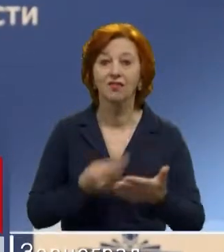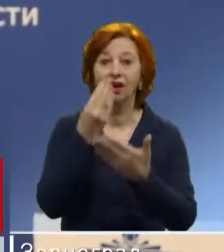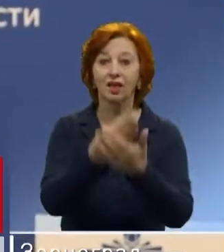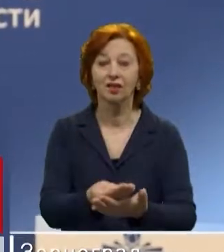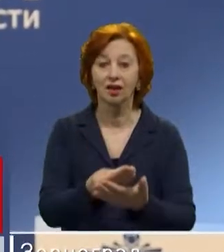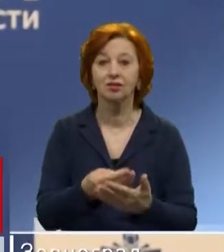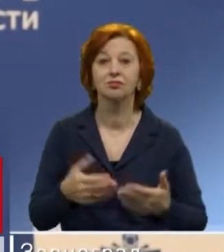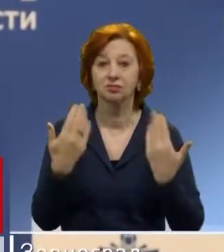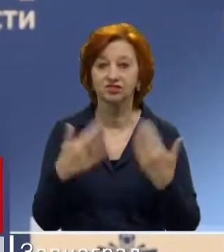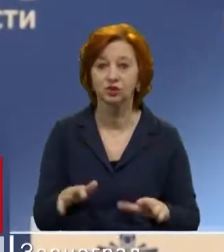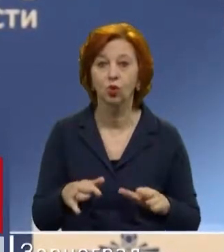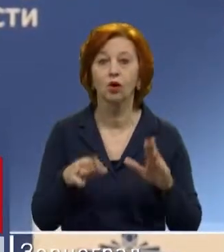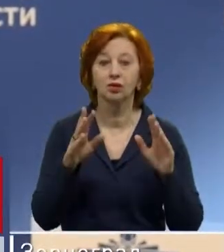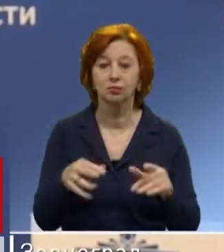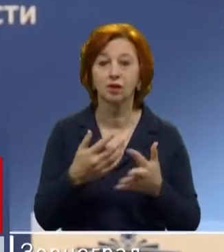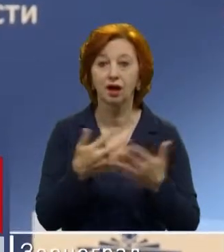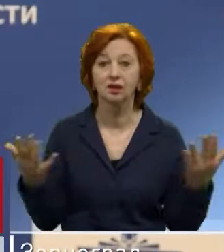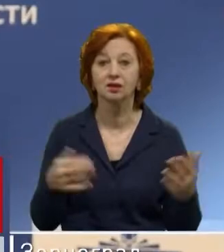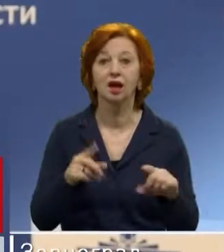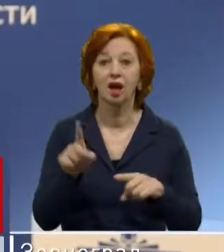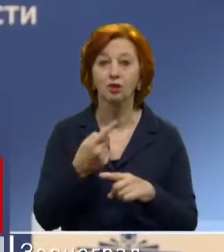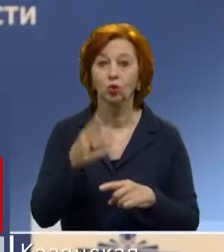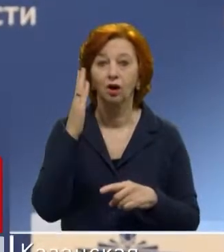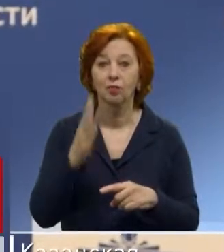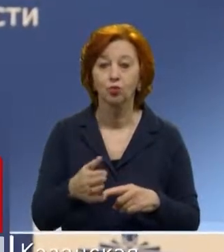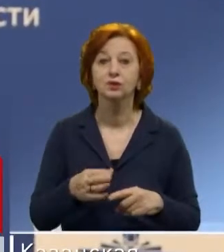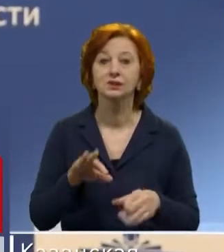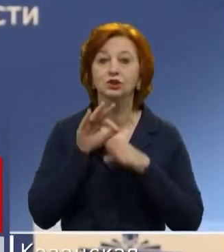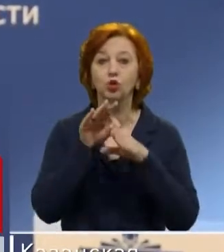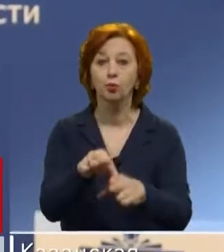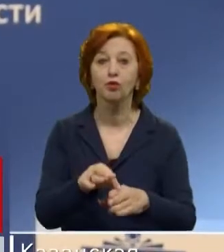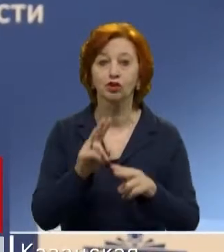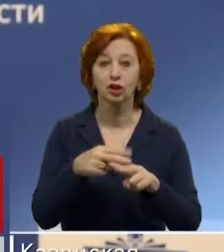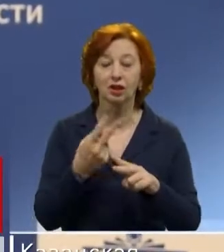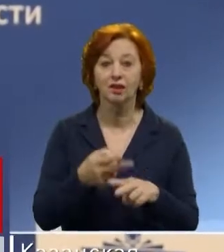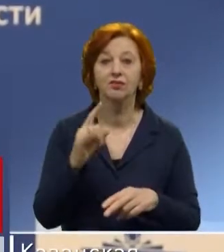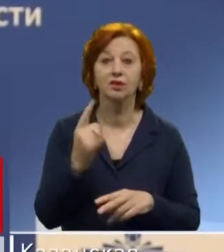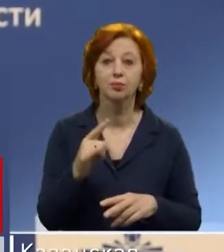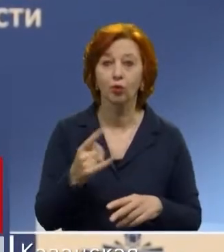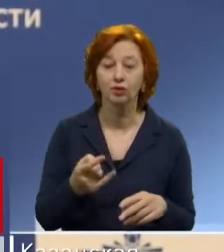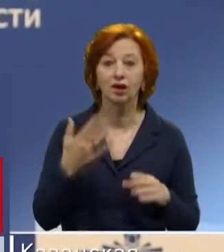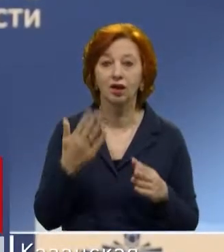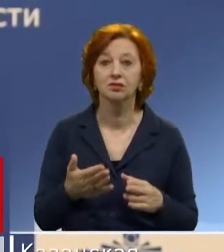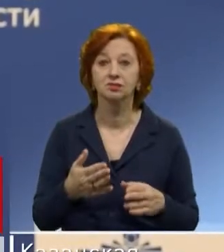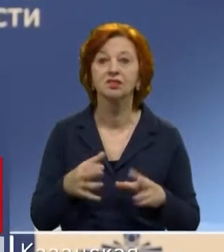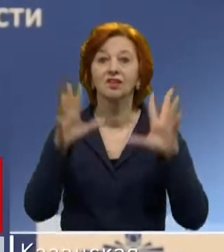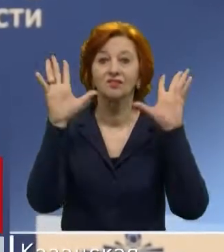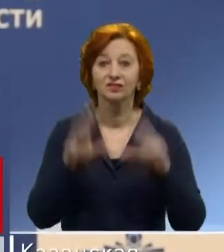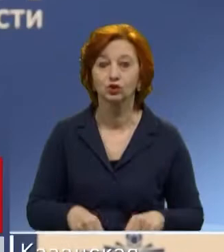сбора различных справок, которое будет сопровождать этого ребенка все